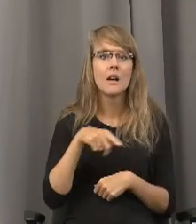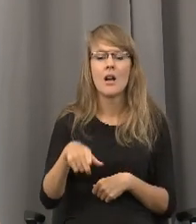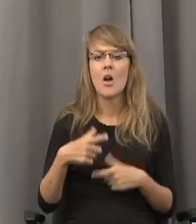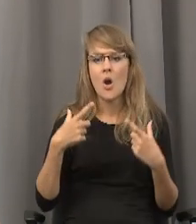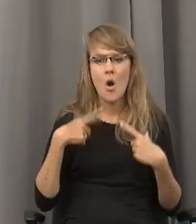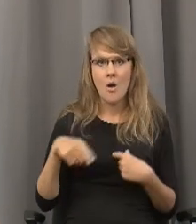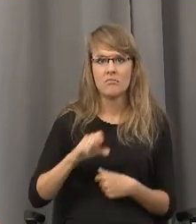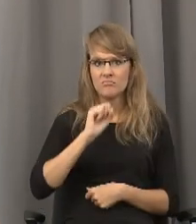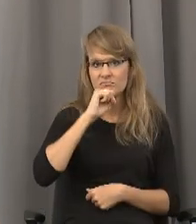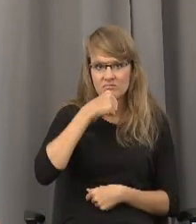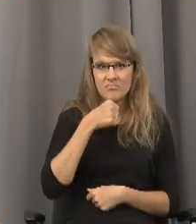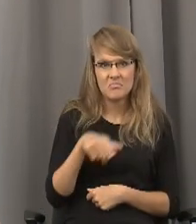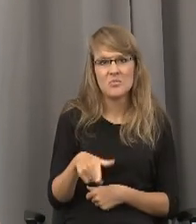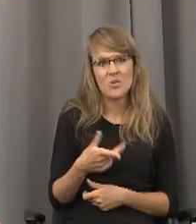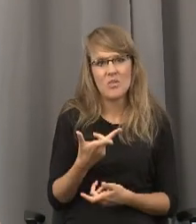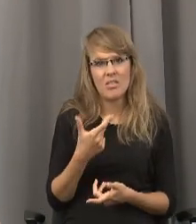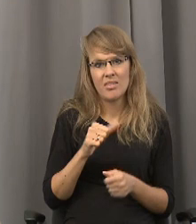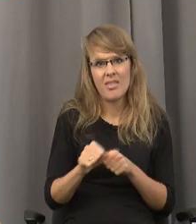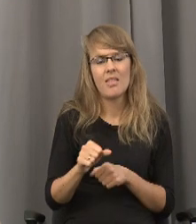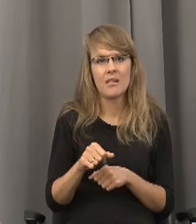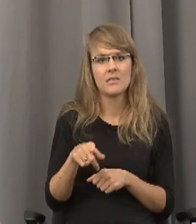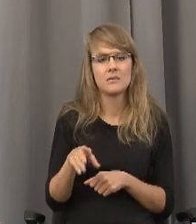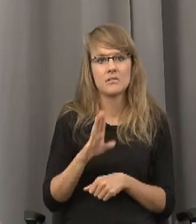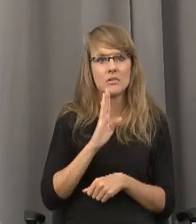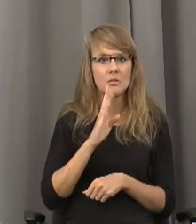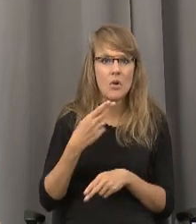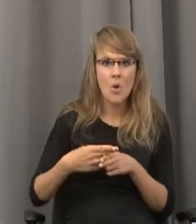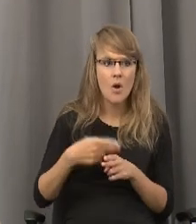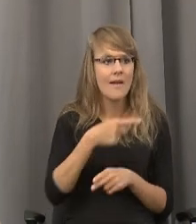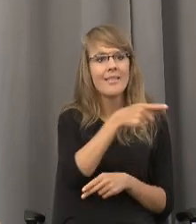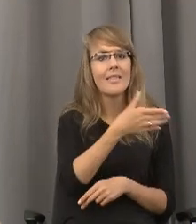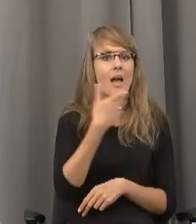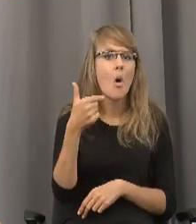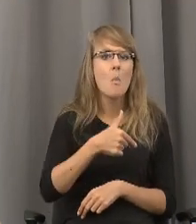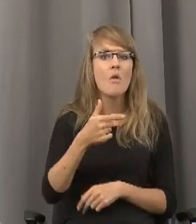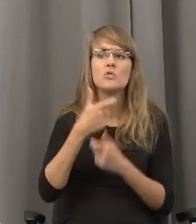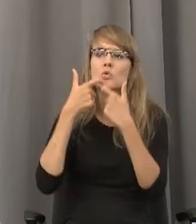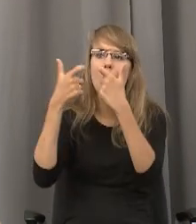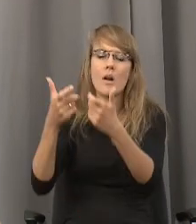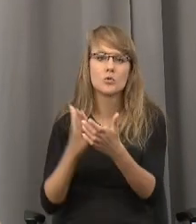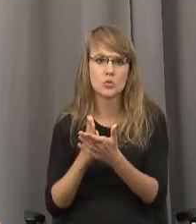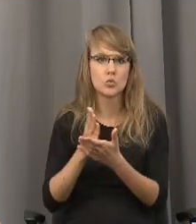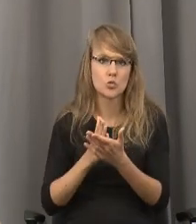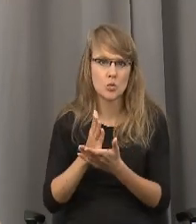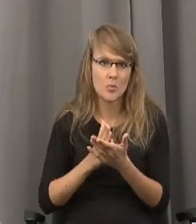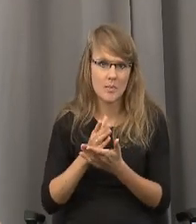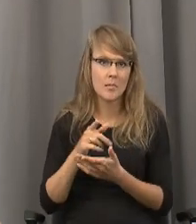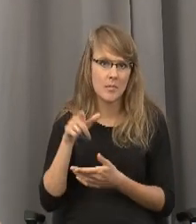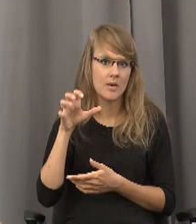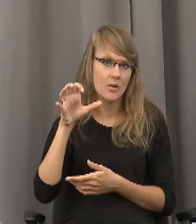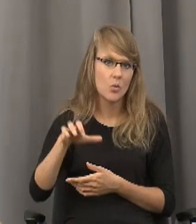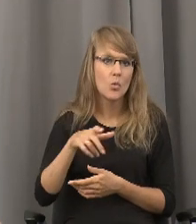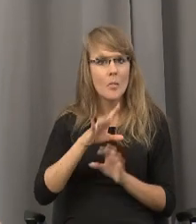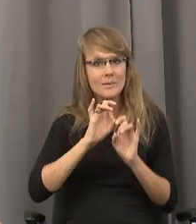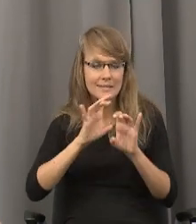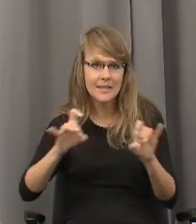leczniczymi i nie są zobowiązane do zgłaszania przypadków zakażeń służbom sanitarnym. To jest może taki problem mniej istotny, ale z punktu widzenia